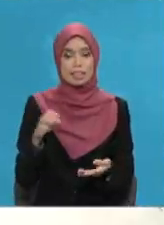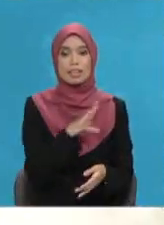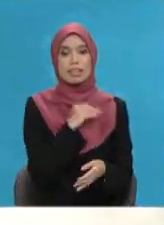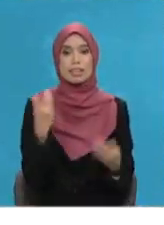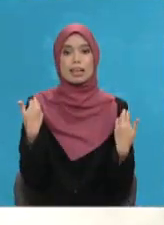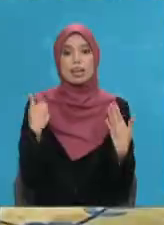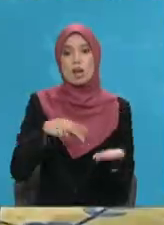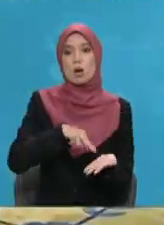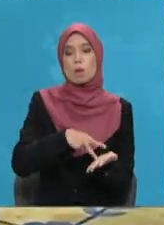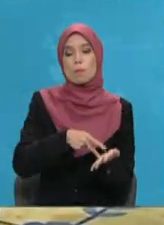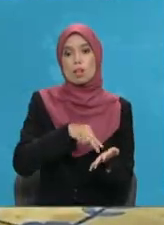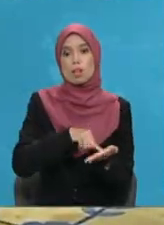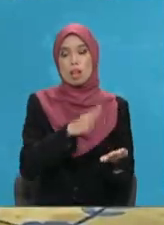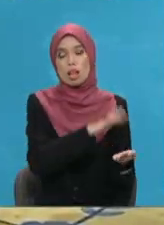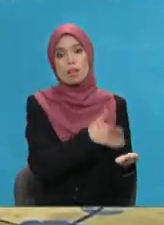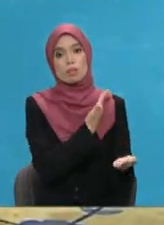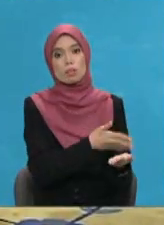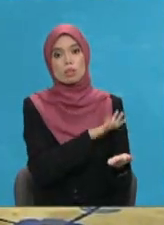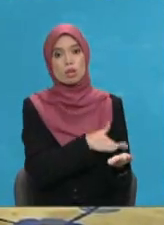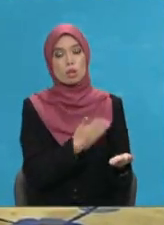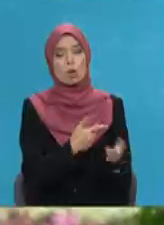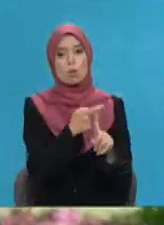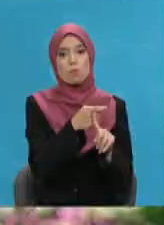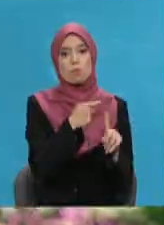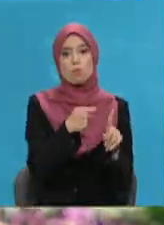disembahkan oleh ahli-ahli kumpulan